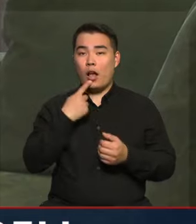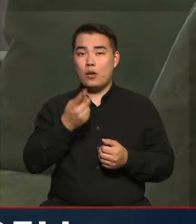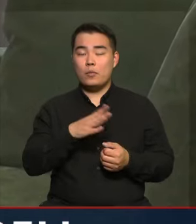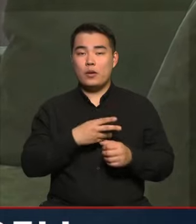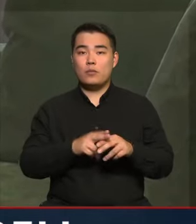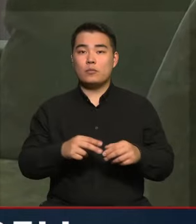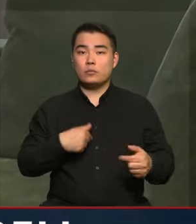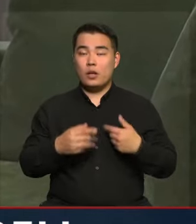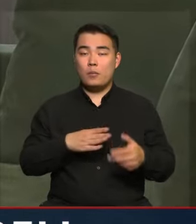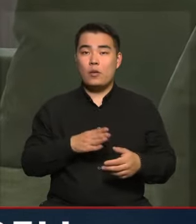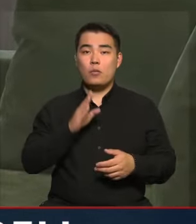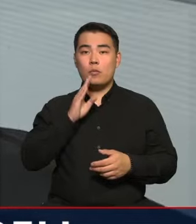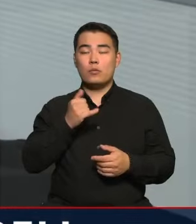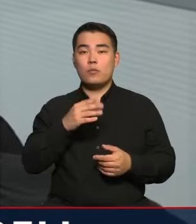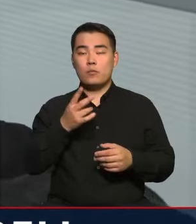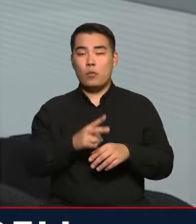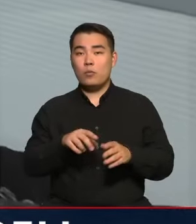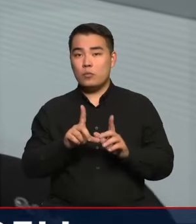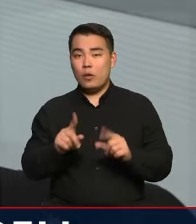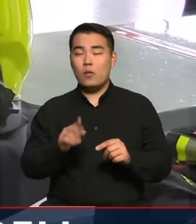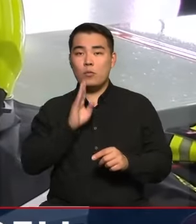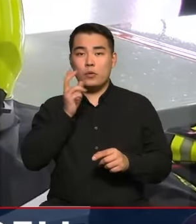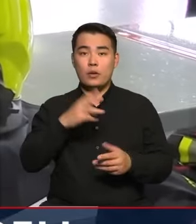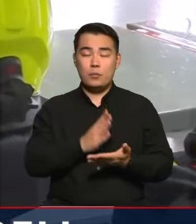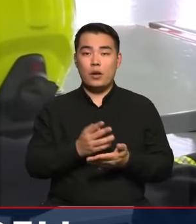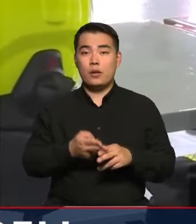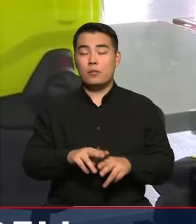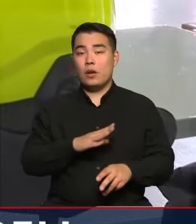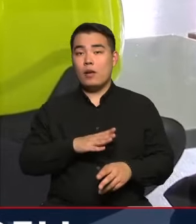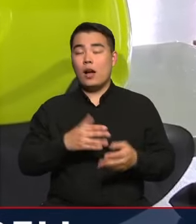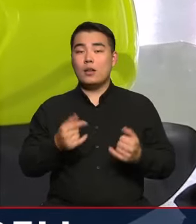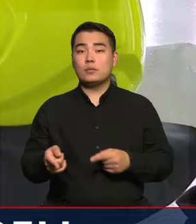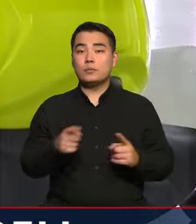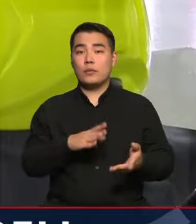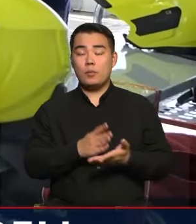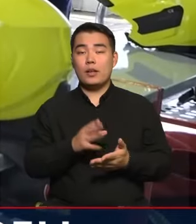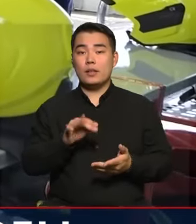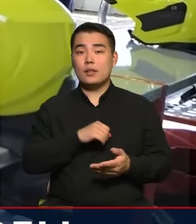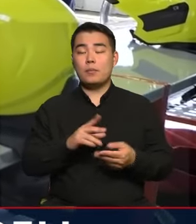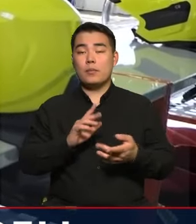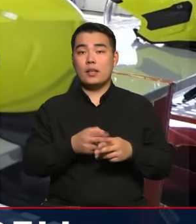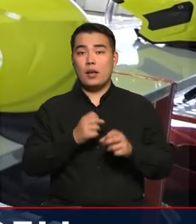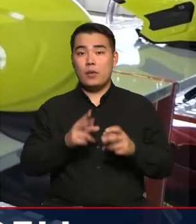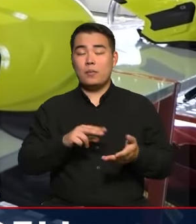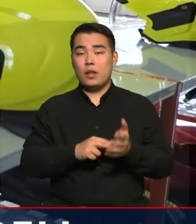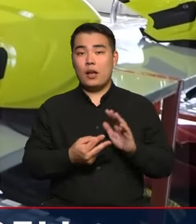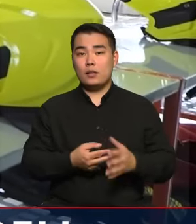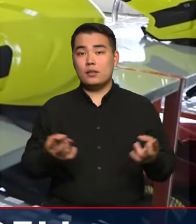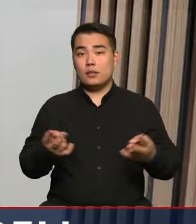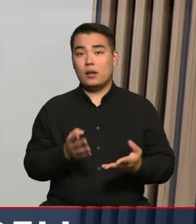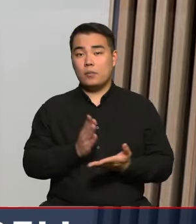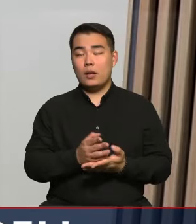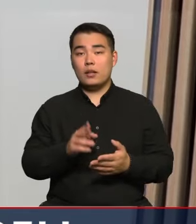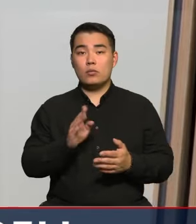барады, таңертең келеді. Басқалаға басқа өңірлерден көшіп келушілер көп, есесіне әлеуметтік және қауіпсіздік нысандарына қажеттілік артты.